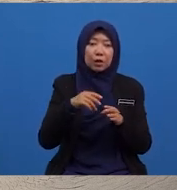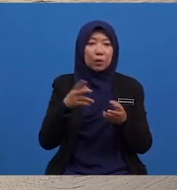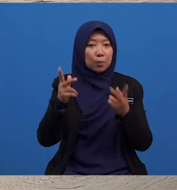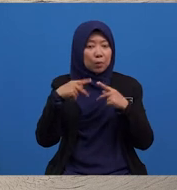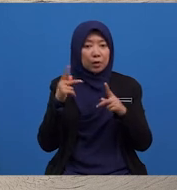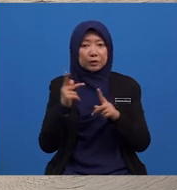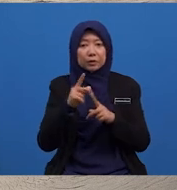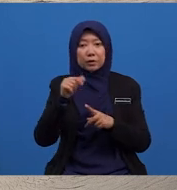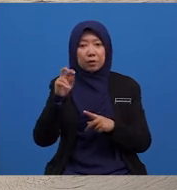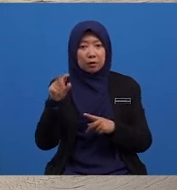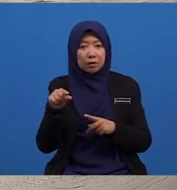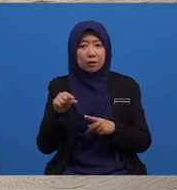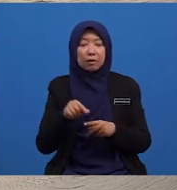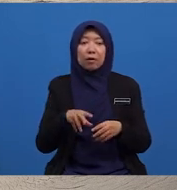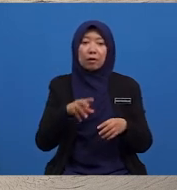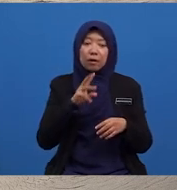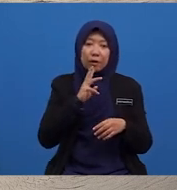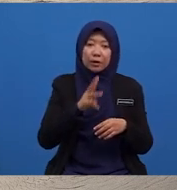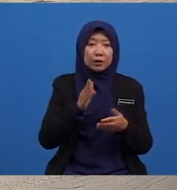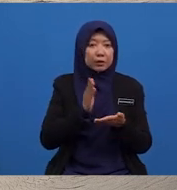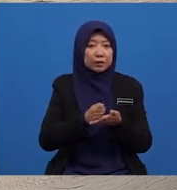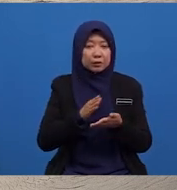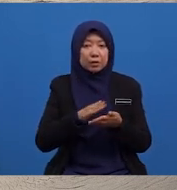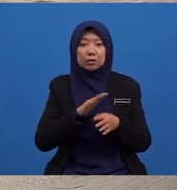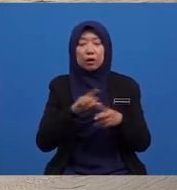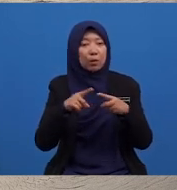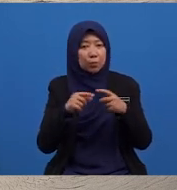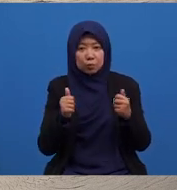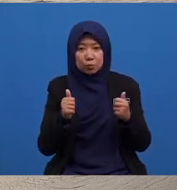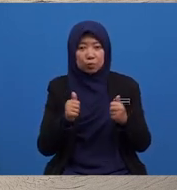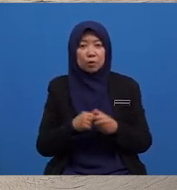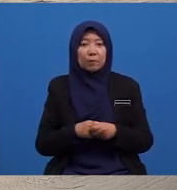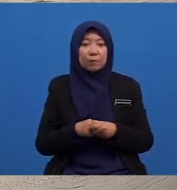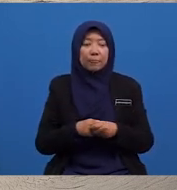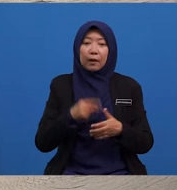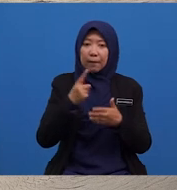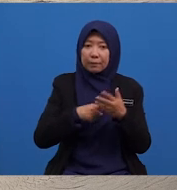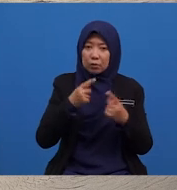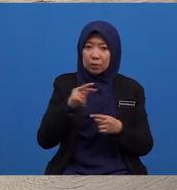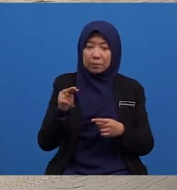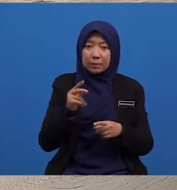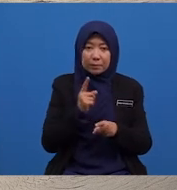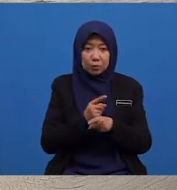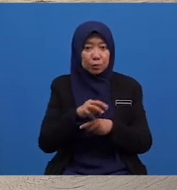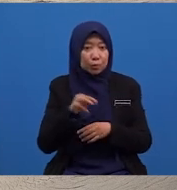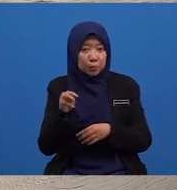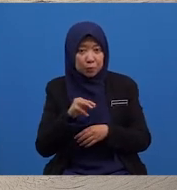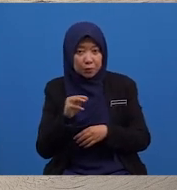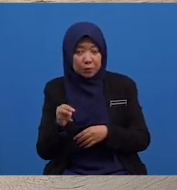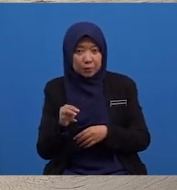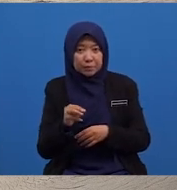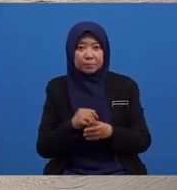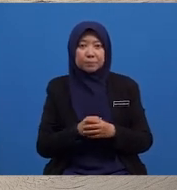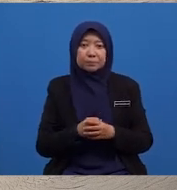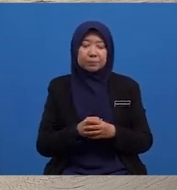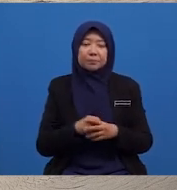ke gagang. D. Air dicincang takkan putus. Apakah jawapan yang tepat murid-murid? Ya, tepat